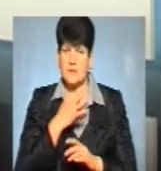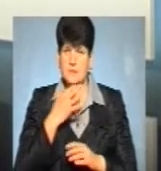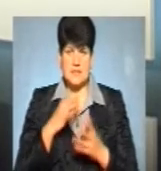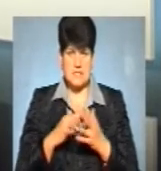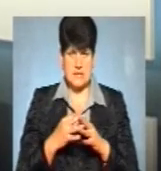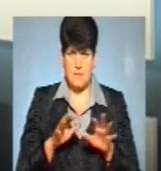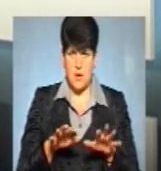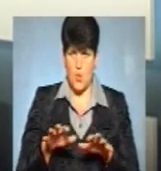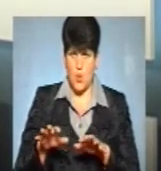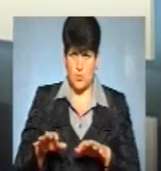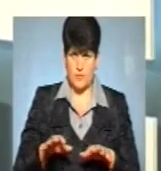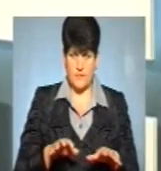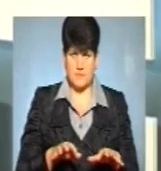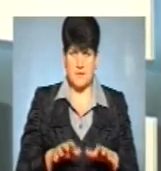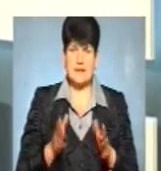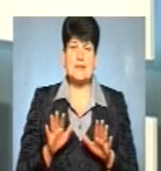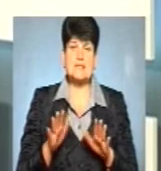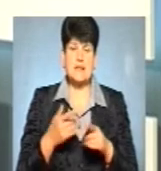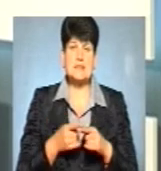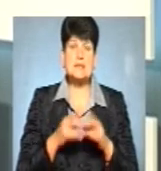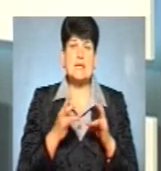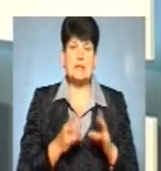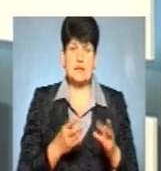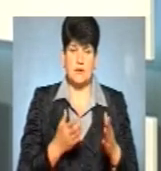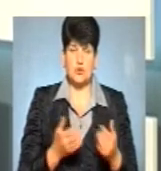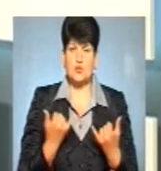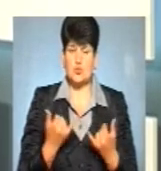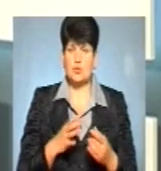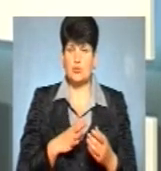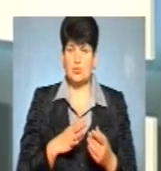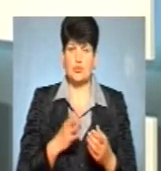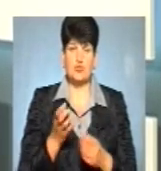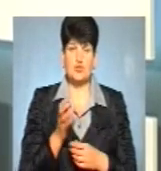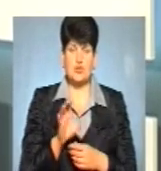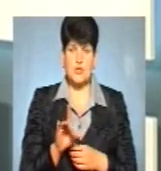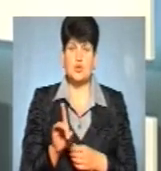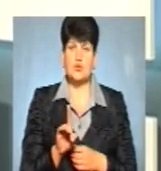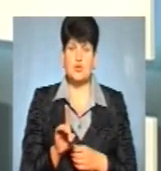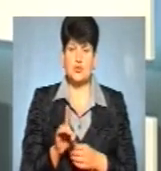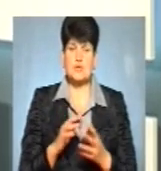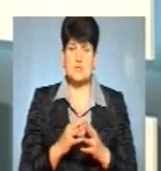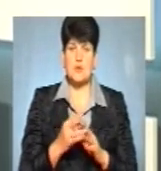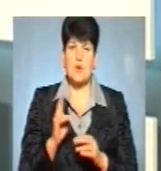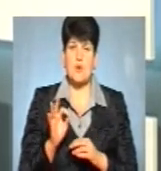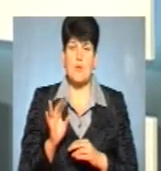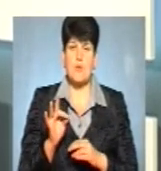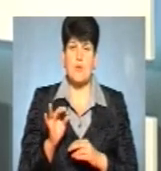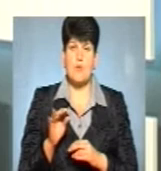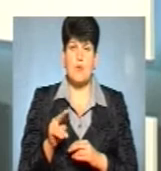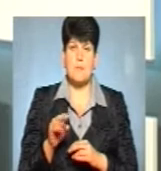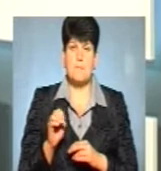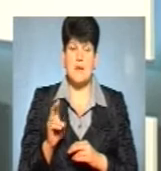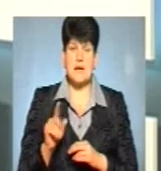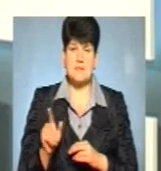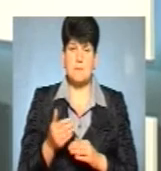головами, де сталося це лихо. Сьогодні йшлося у сюжеті щодо селища Коропець.